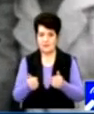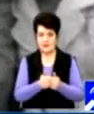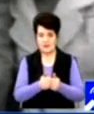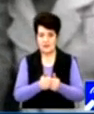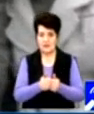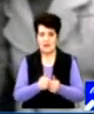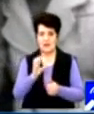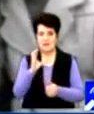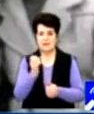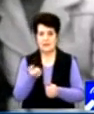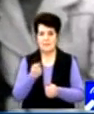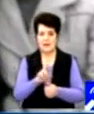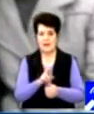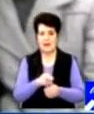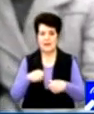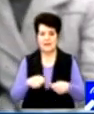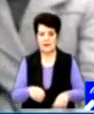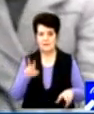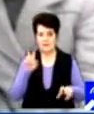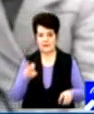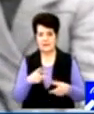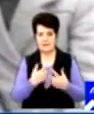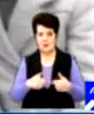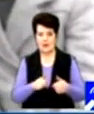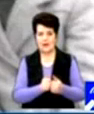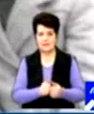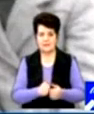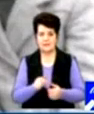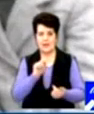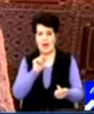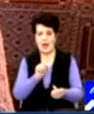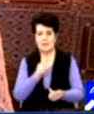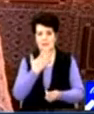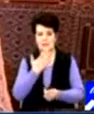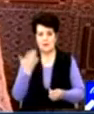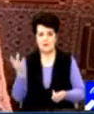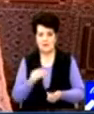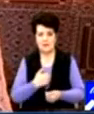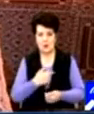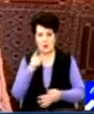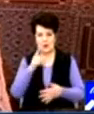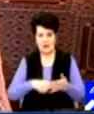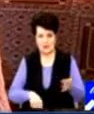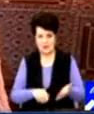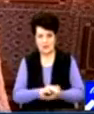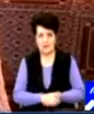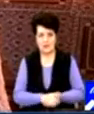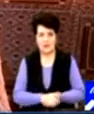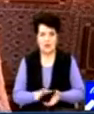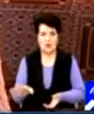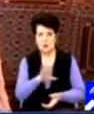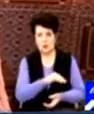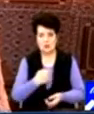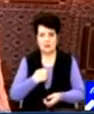fondează Sabia Dreptății, organizație de rezistență antisovietică. Eu cred că tot